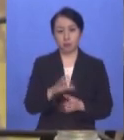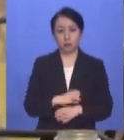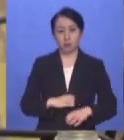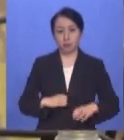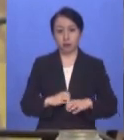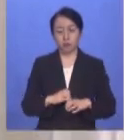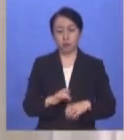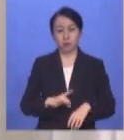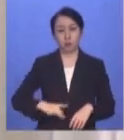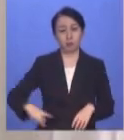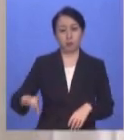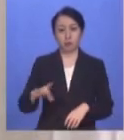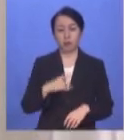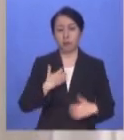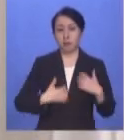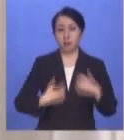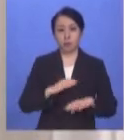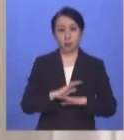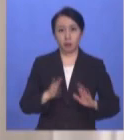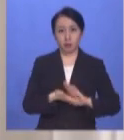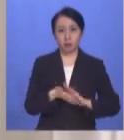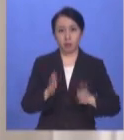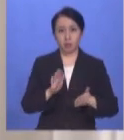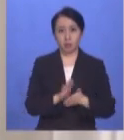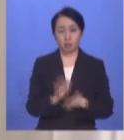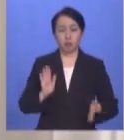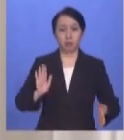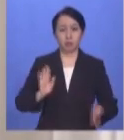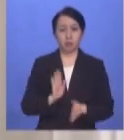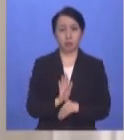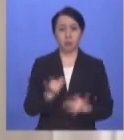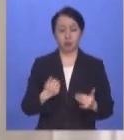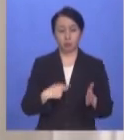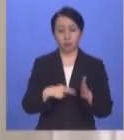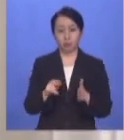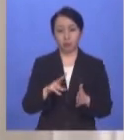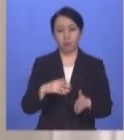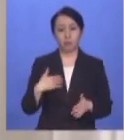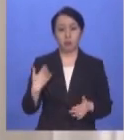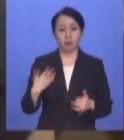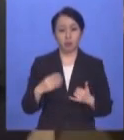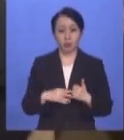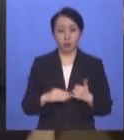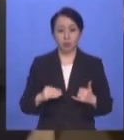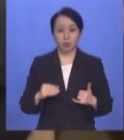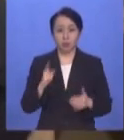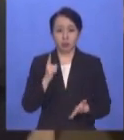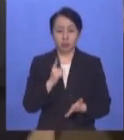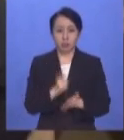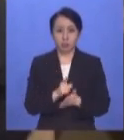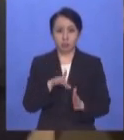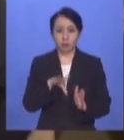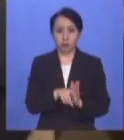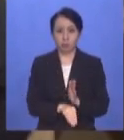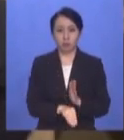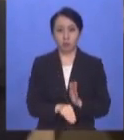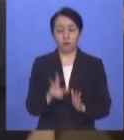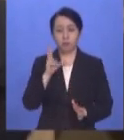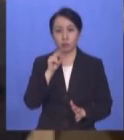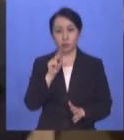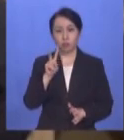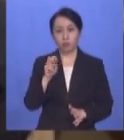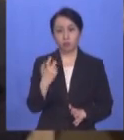и Акжарском районах не спешат заключать договоры с поставщиками для приобретения минеральных удобрений. Их должны внести в почву в